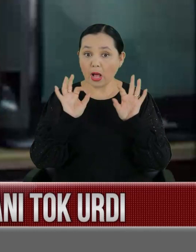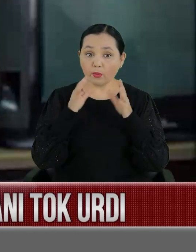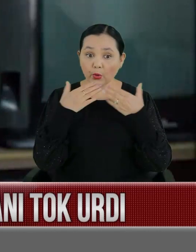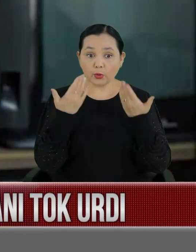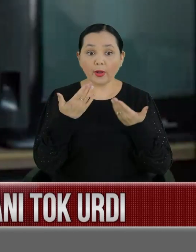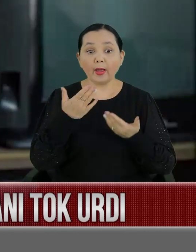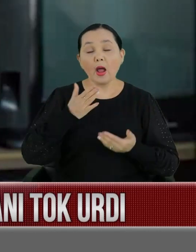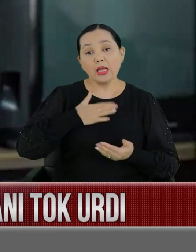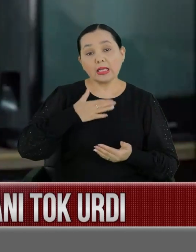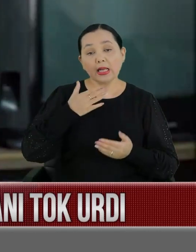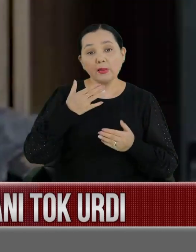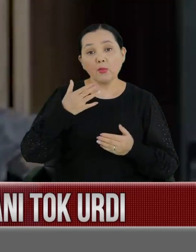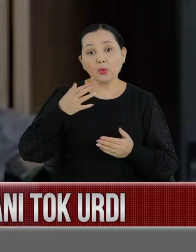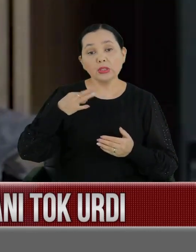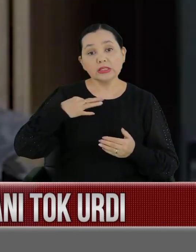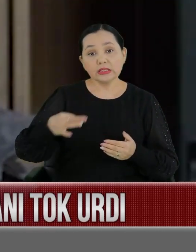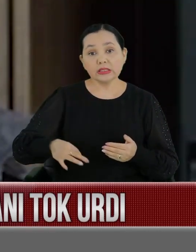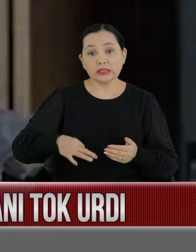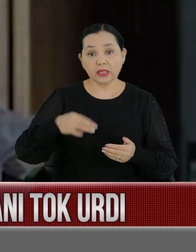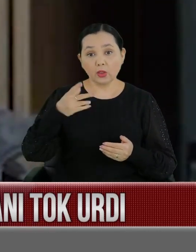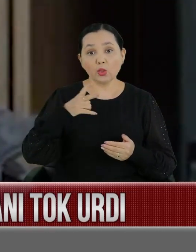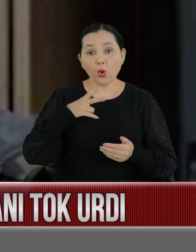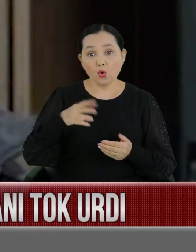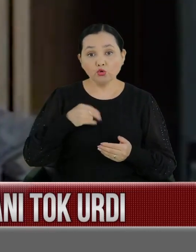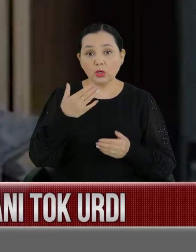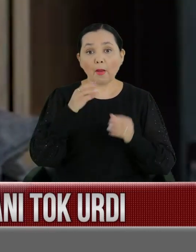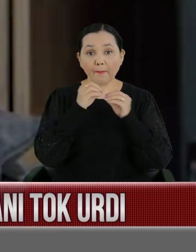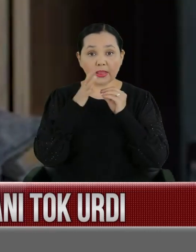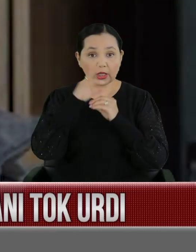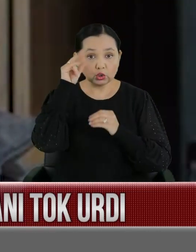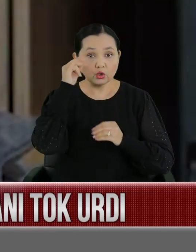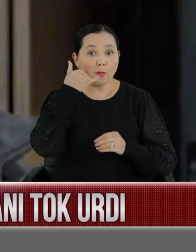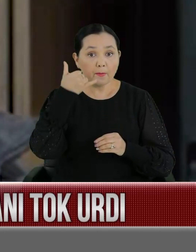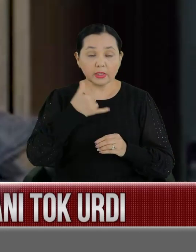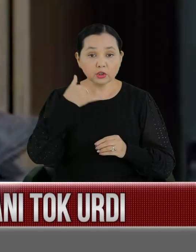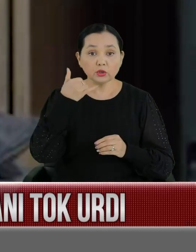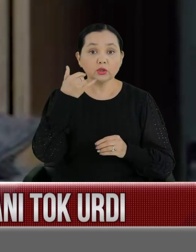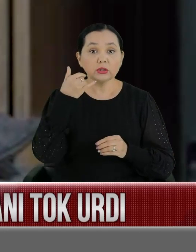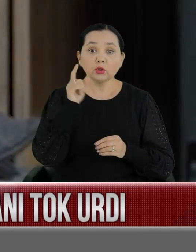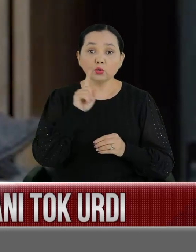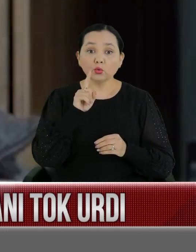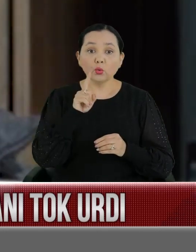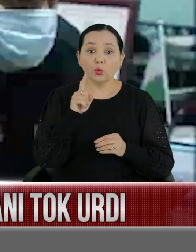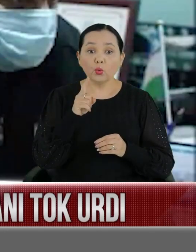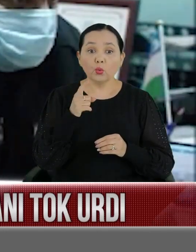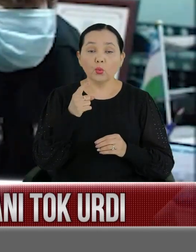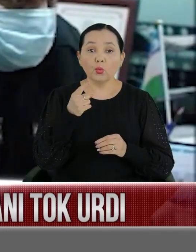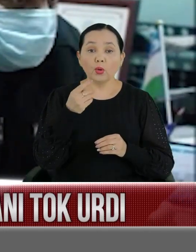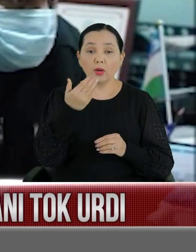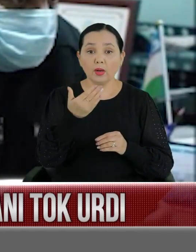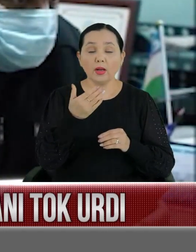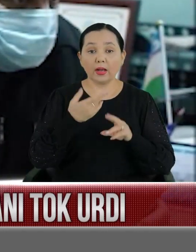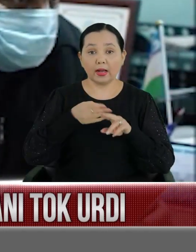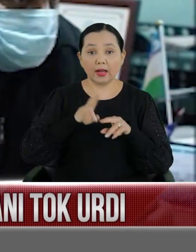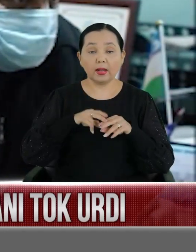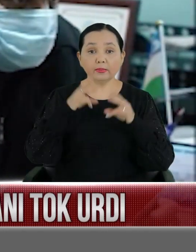yo'q. Это сын моей дочери. 15-го числа мне позвонили и сообщили по телефону, что перелом